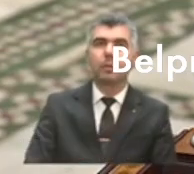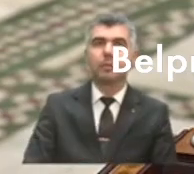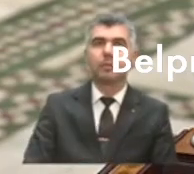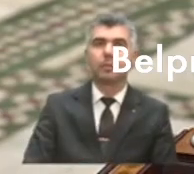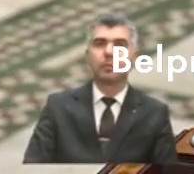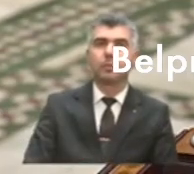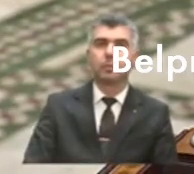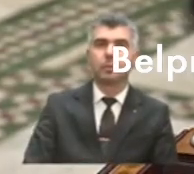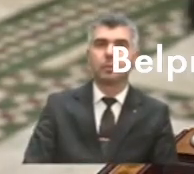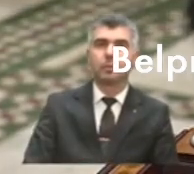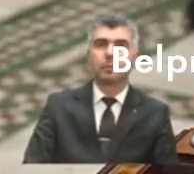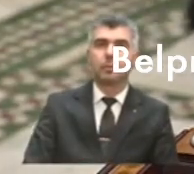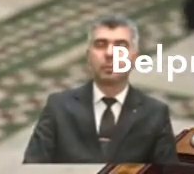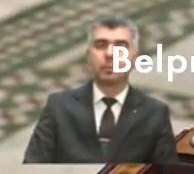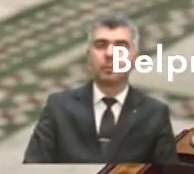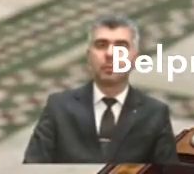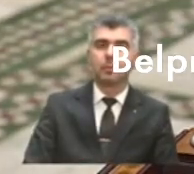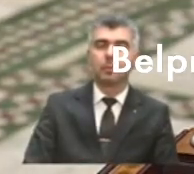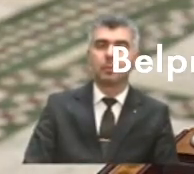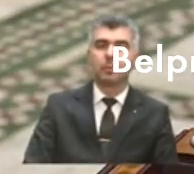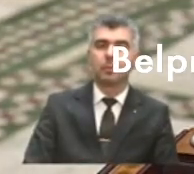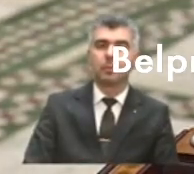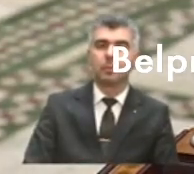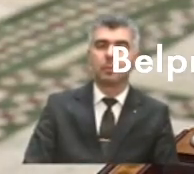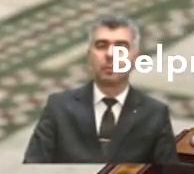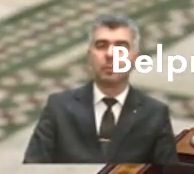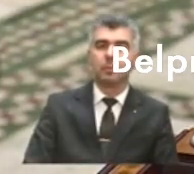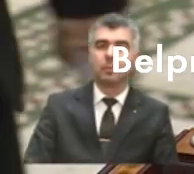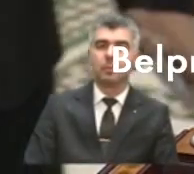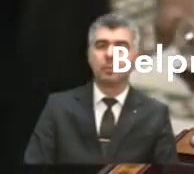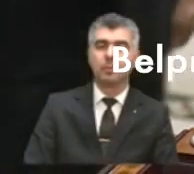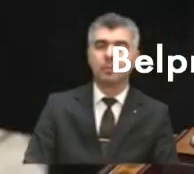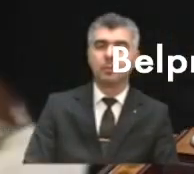أنا سمعتك. تفضل.